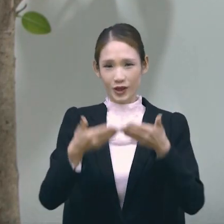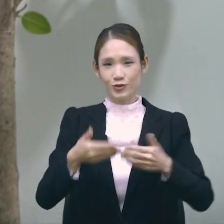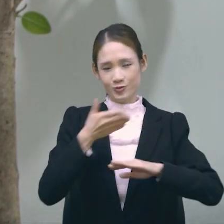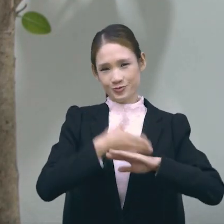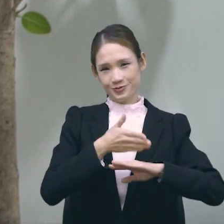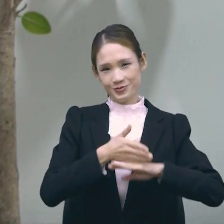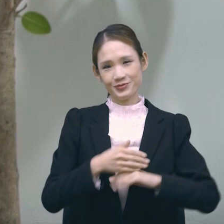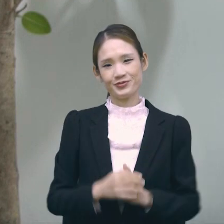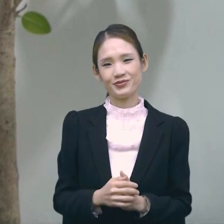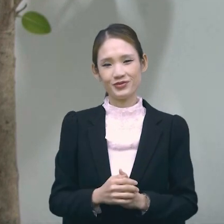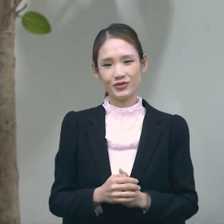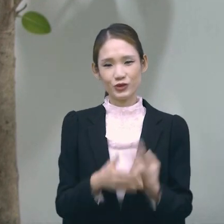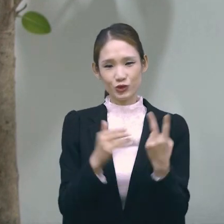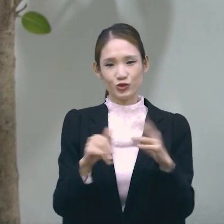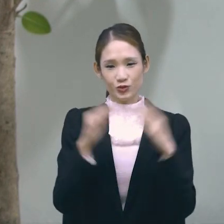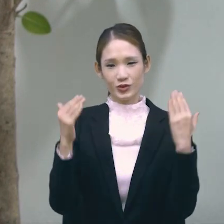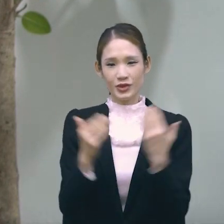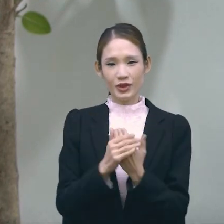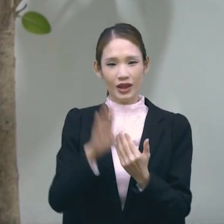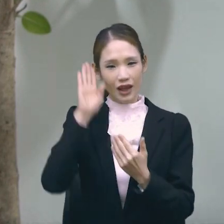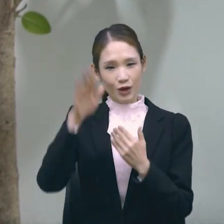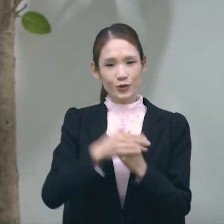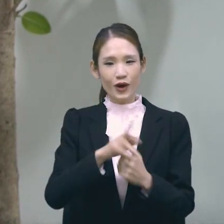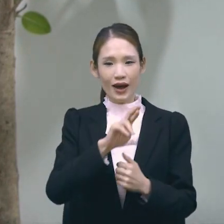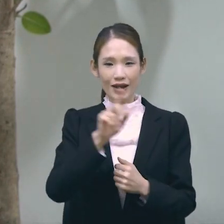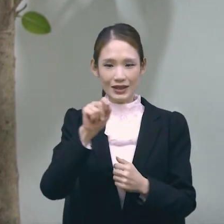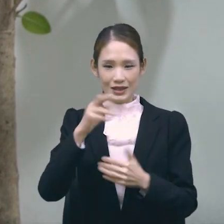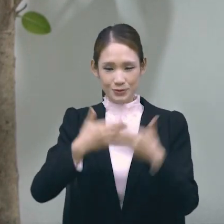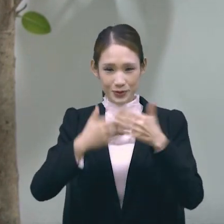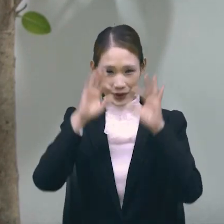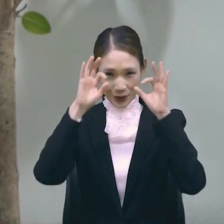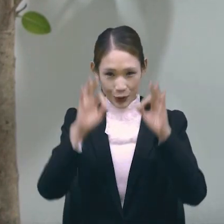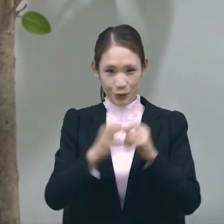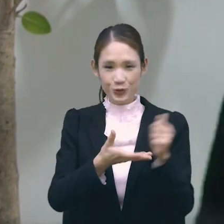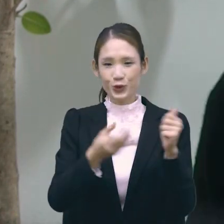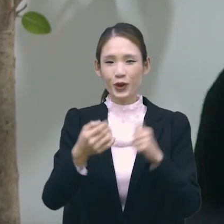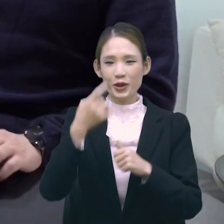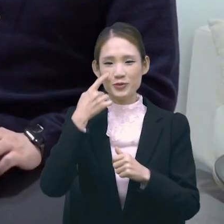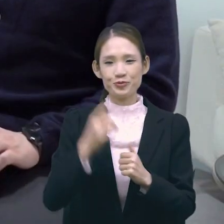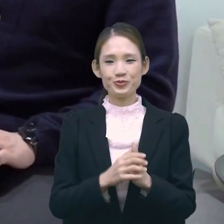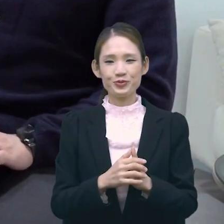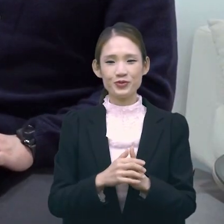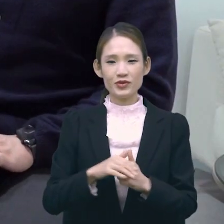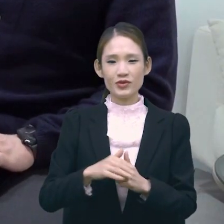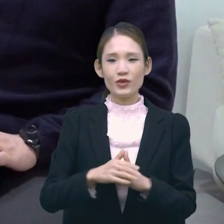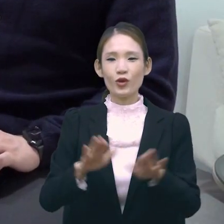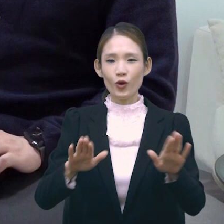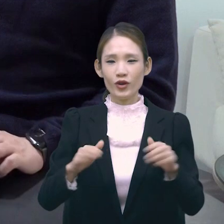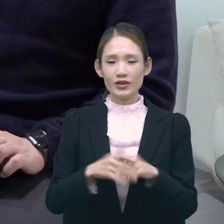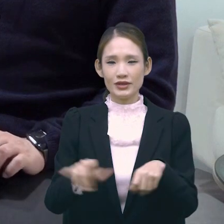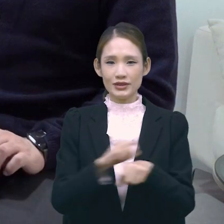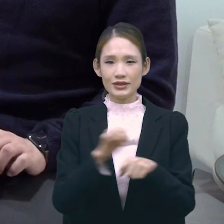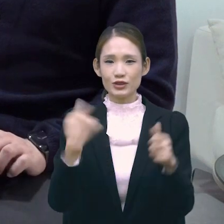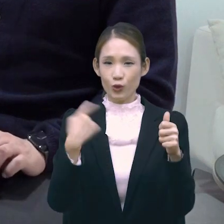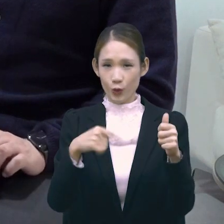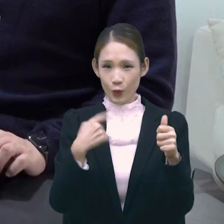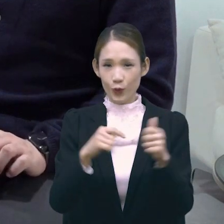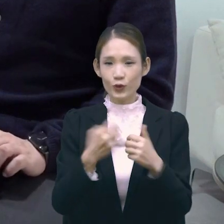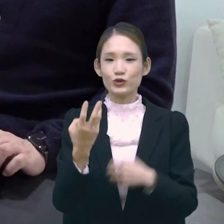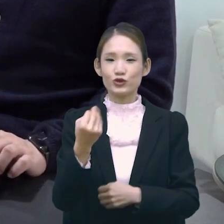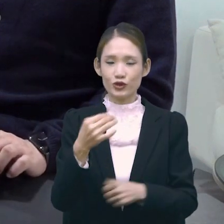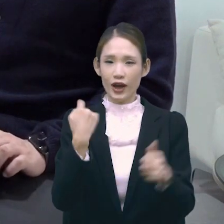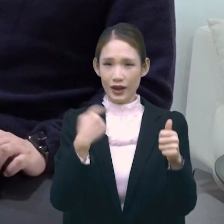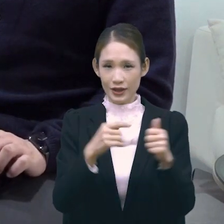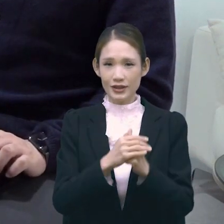너무 감사드리고 두 분 다 조만간에 저희 RTV에서 또 한번 초대하겠습니다. 네 오늘 저희 특수교육 얘기들 또